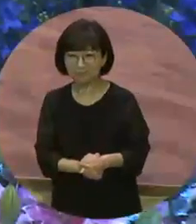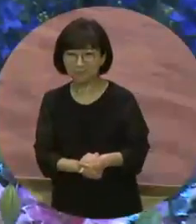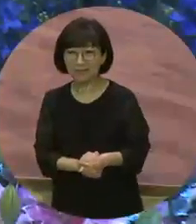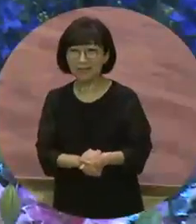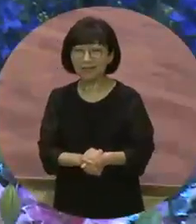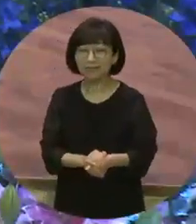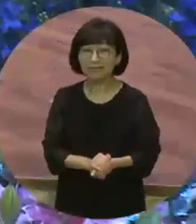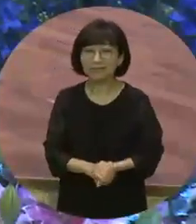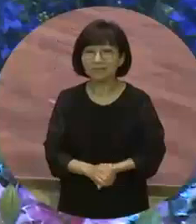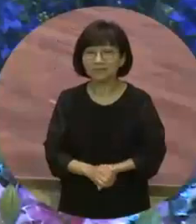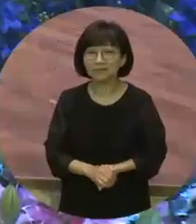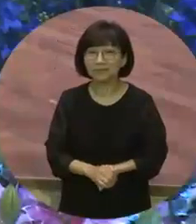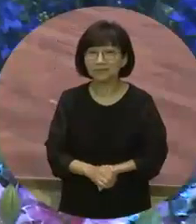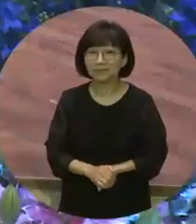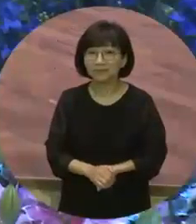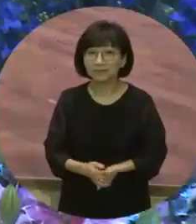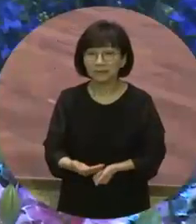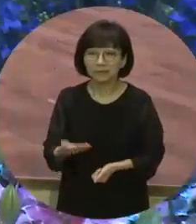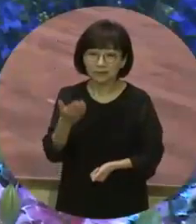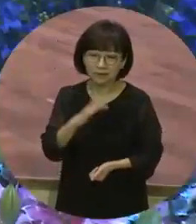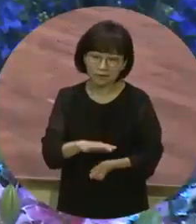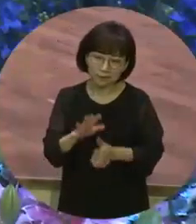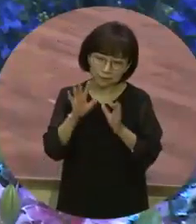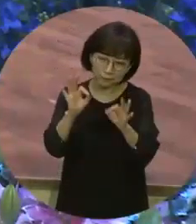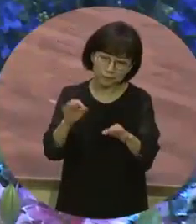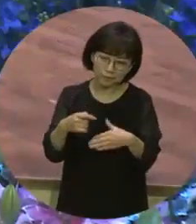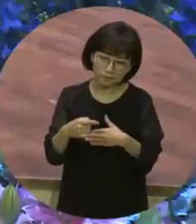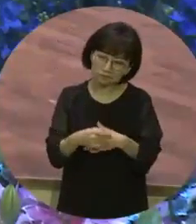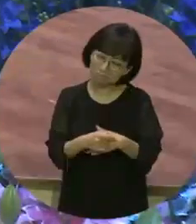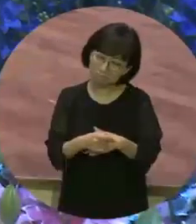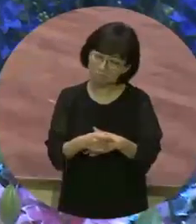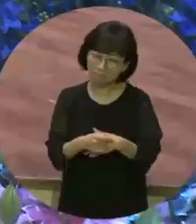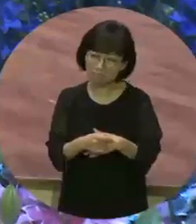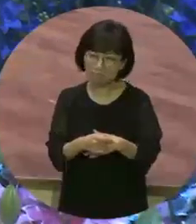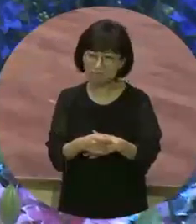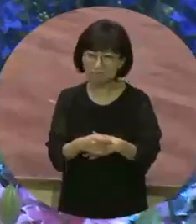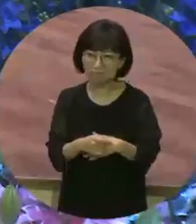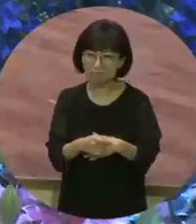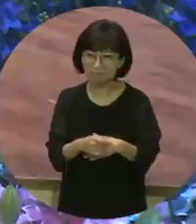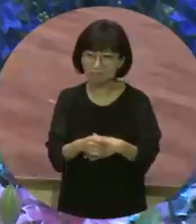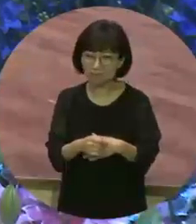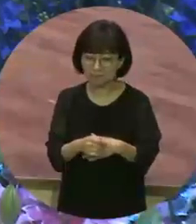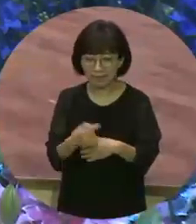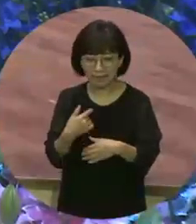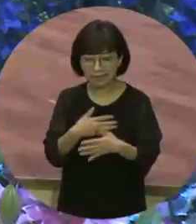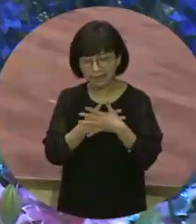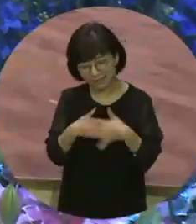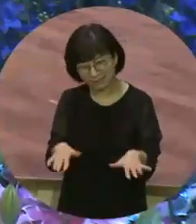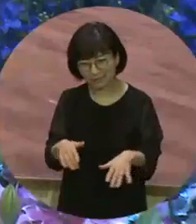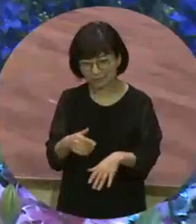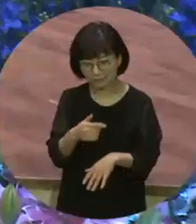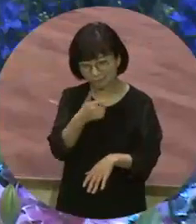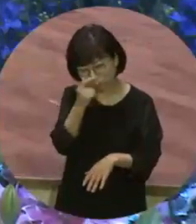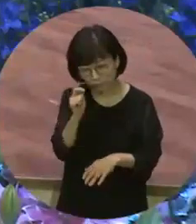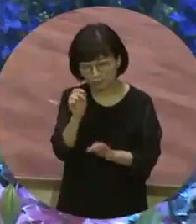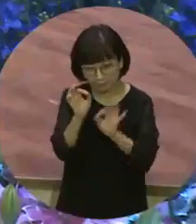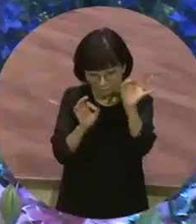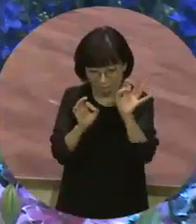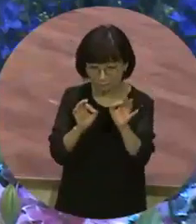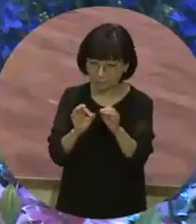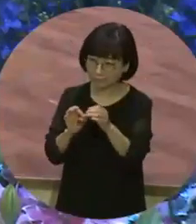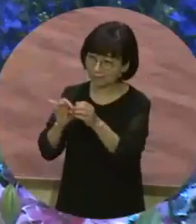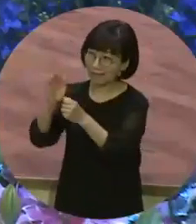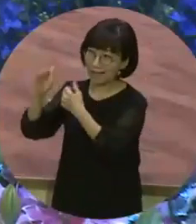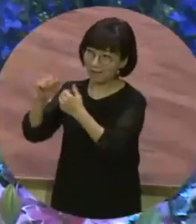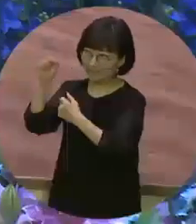근데요 누가 봐도 저거 별 볼 일 없어. 그런 사람을 하나님도 좋아해요. 희한하지.